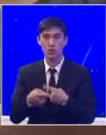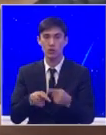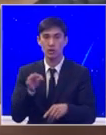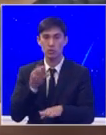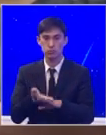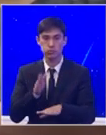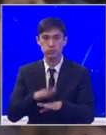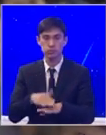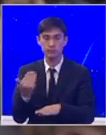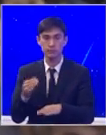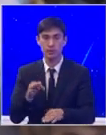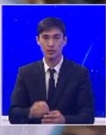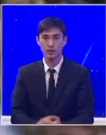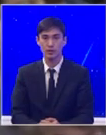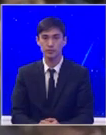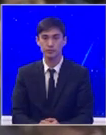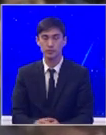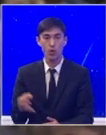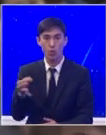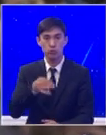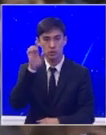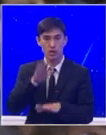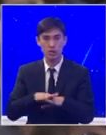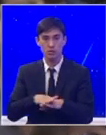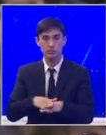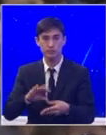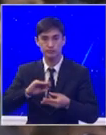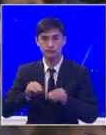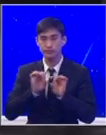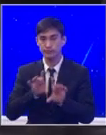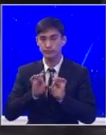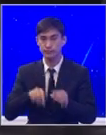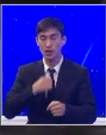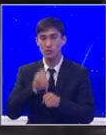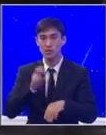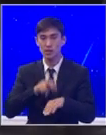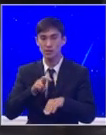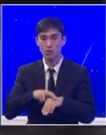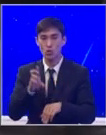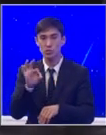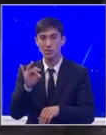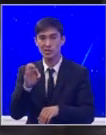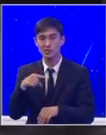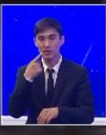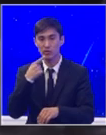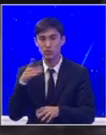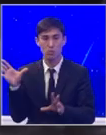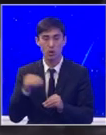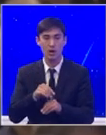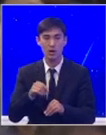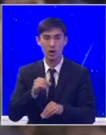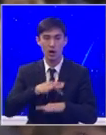çağına baratın çağına özde. Obıl sakımı meselenin mänjayın obılstın bas dərgerinin surat. Ömürzaq Niyazbek Faytunşa, barlıq